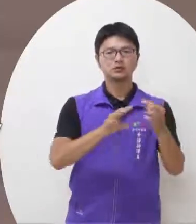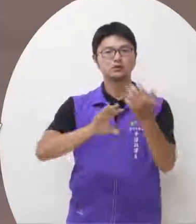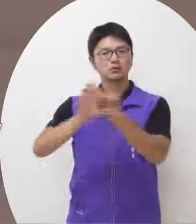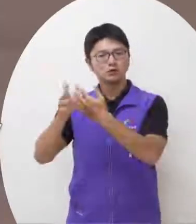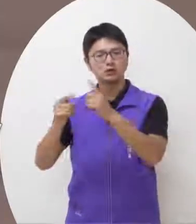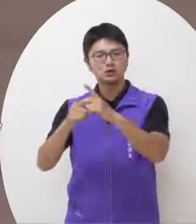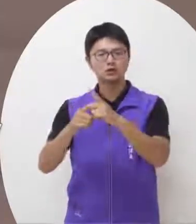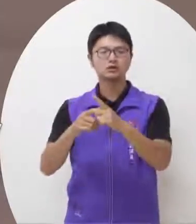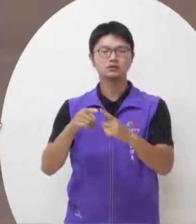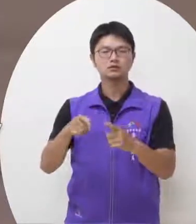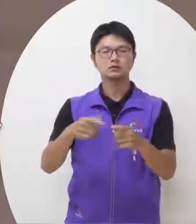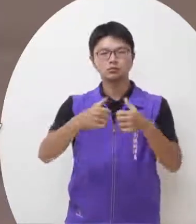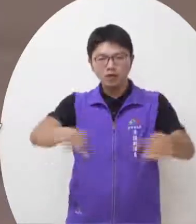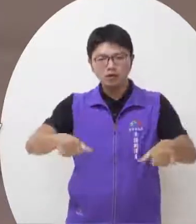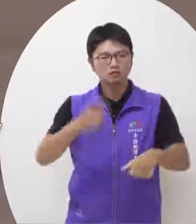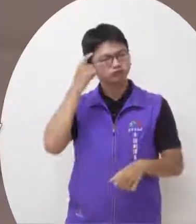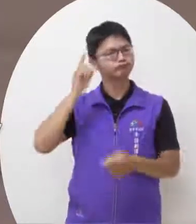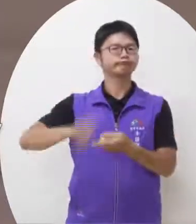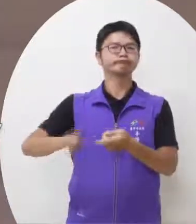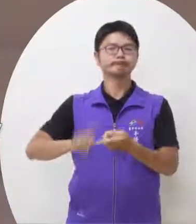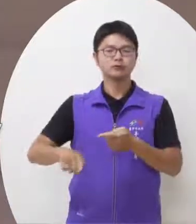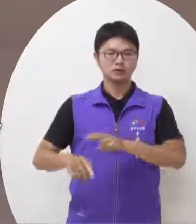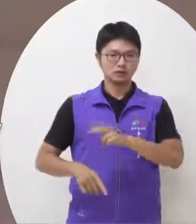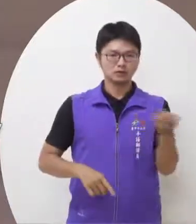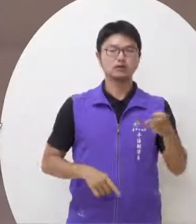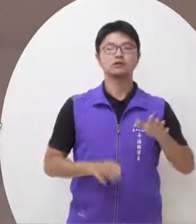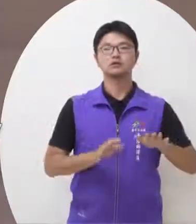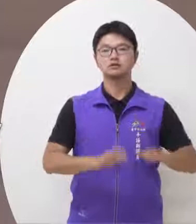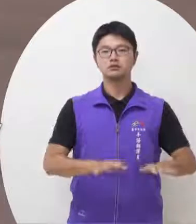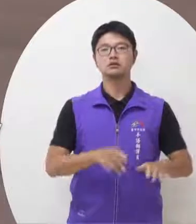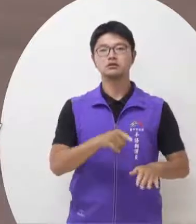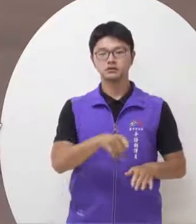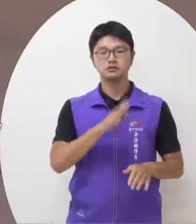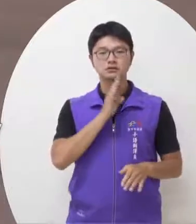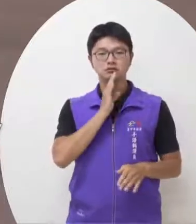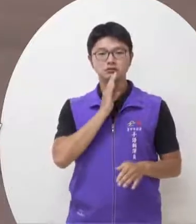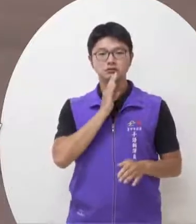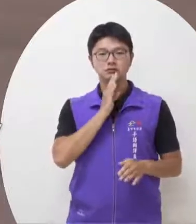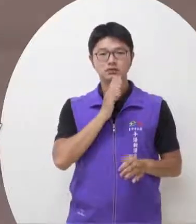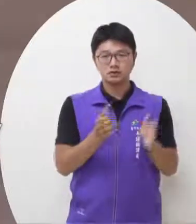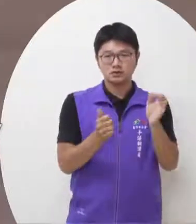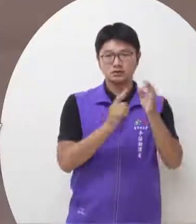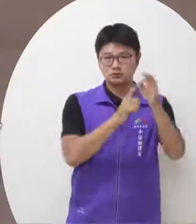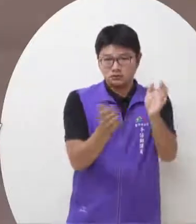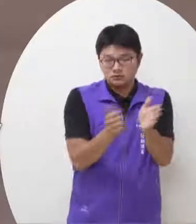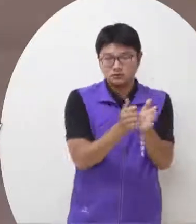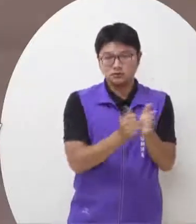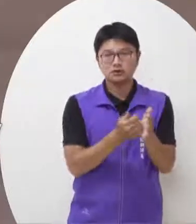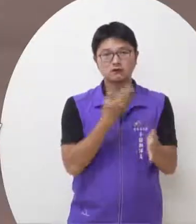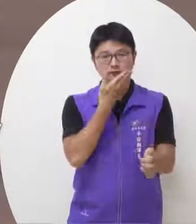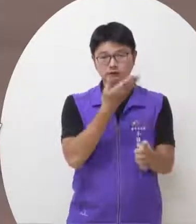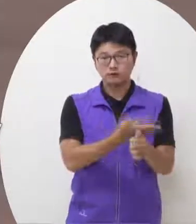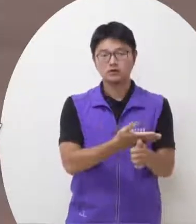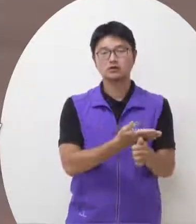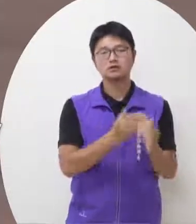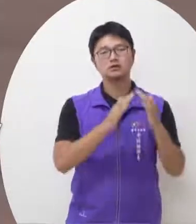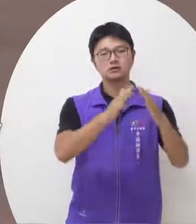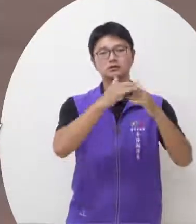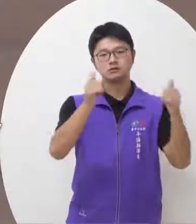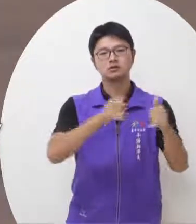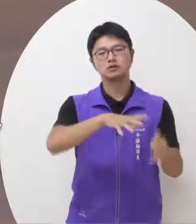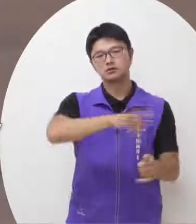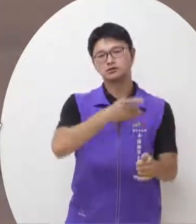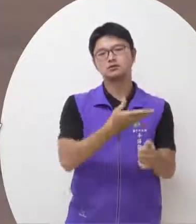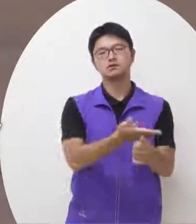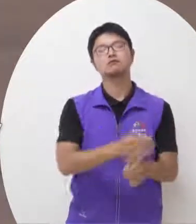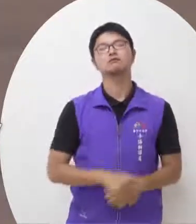所以这项政策叫双十公车市乘车优惠市民优先的原因在这里。以上是秀燕